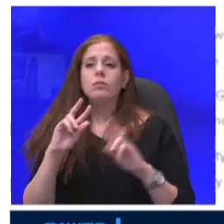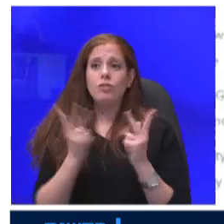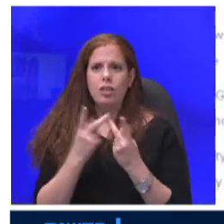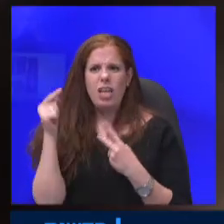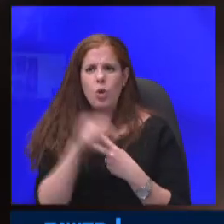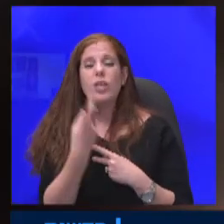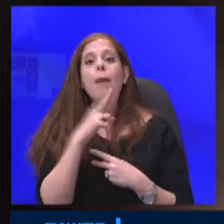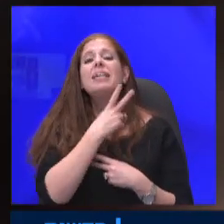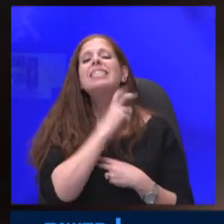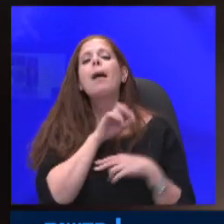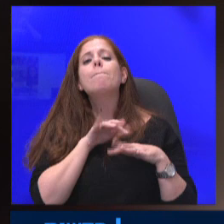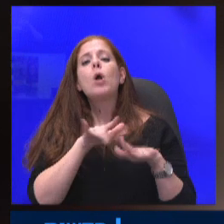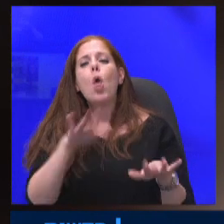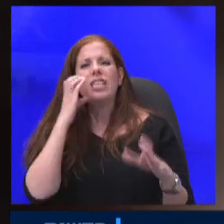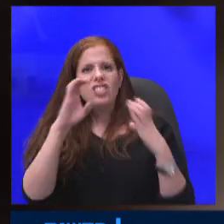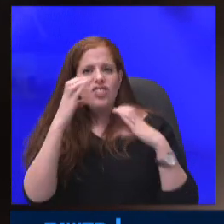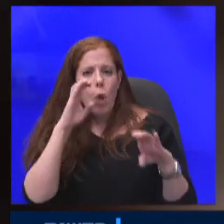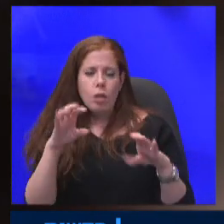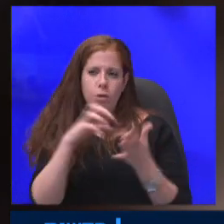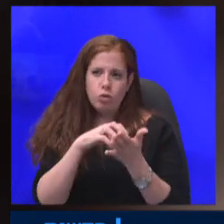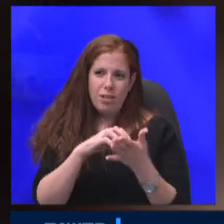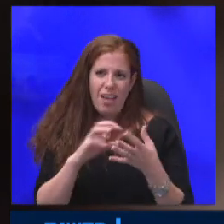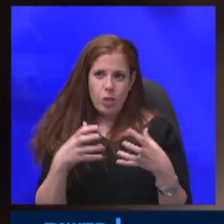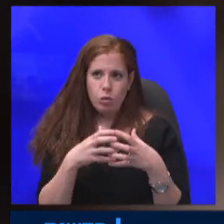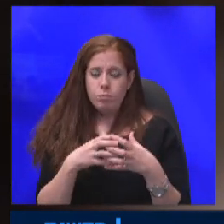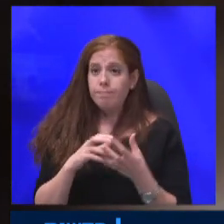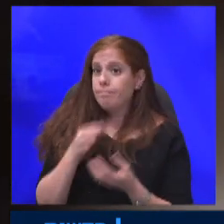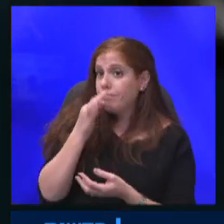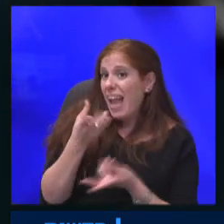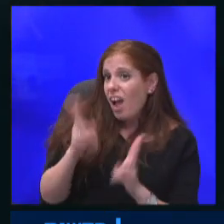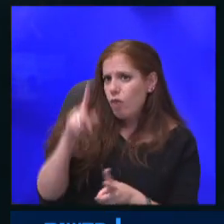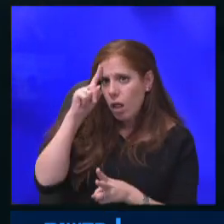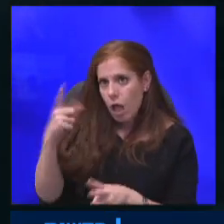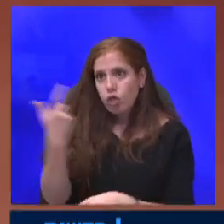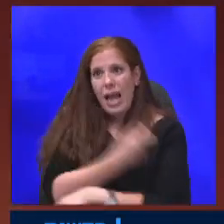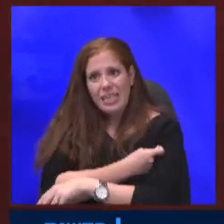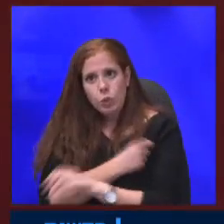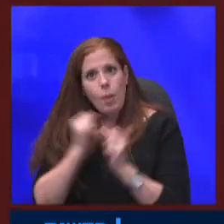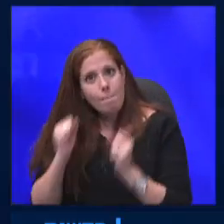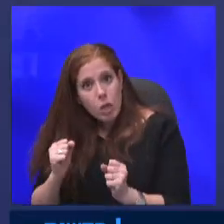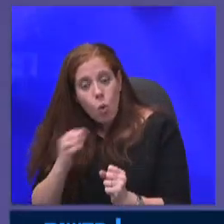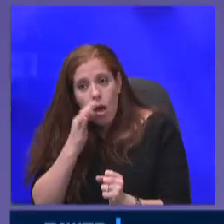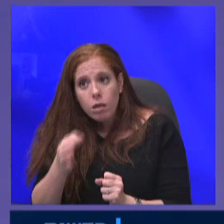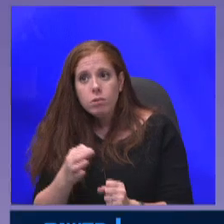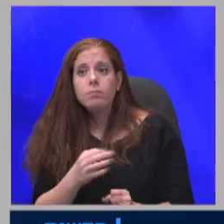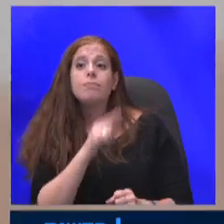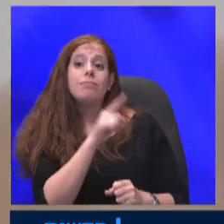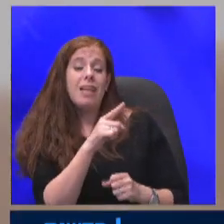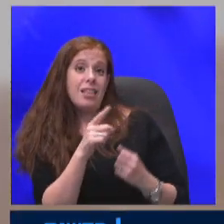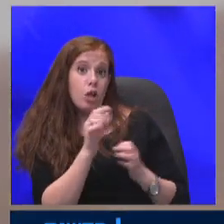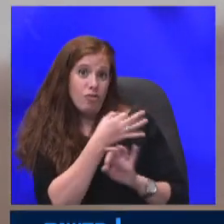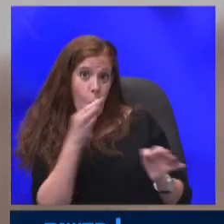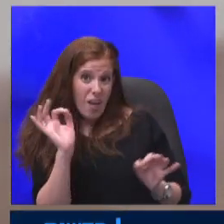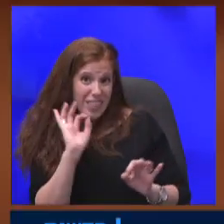ברשתות החברתיות. Question, how do we know that COVID vaccines are safe? You're now a bit of a TikTok star. I wouldn't